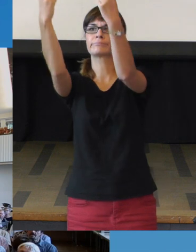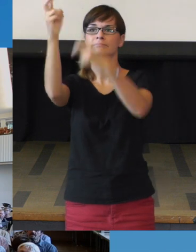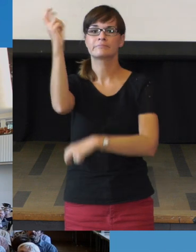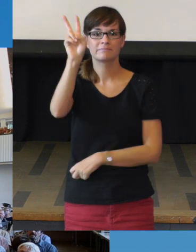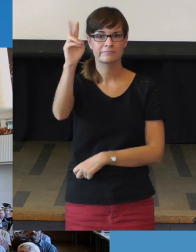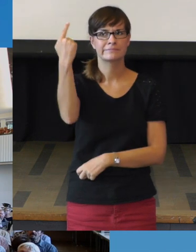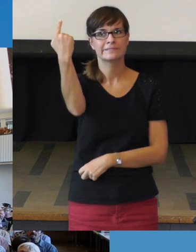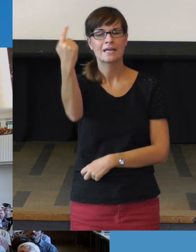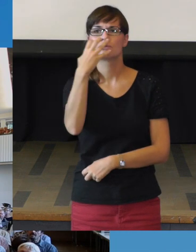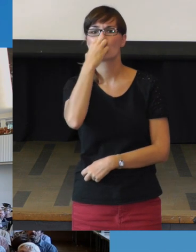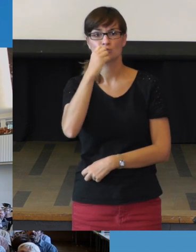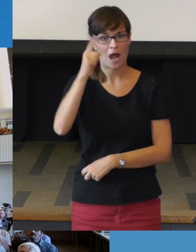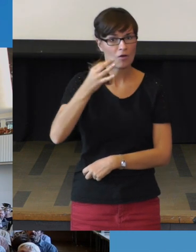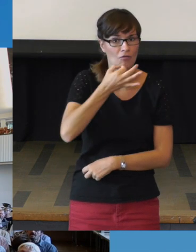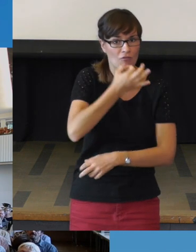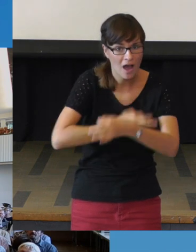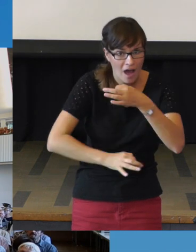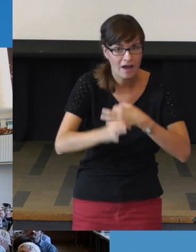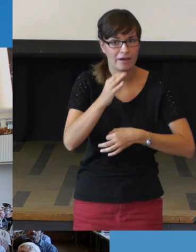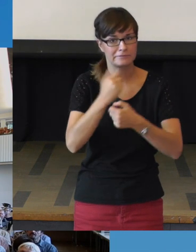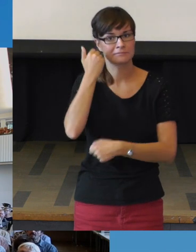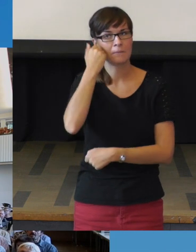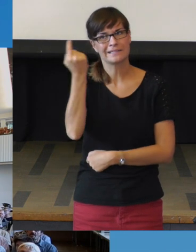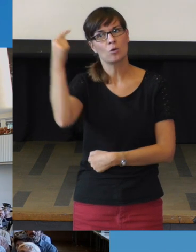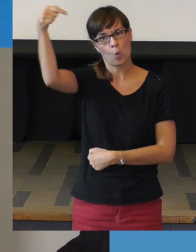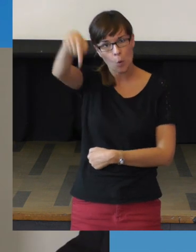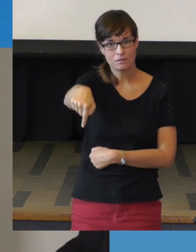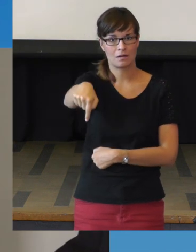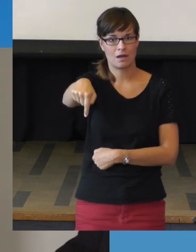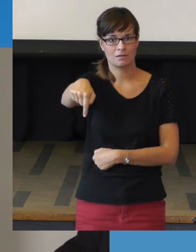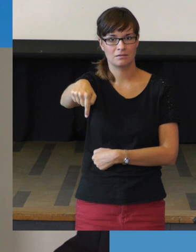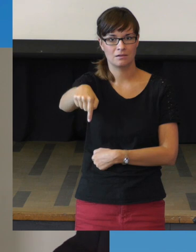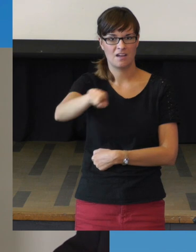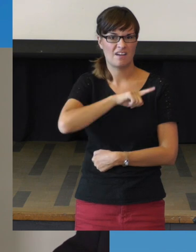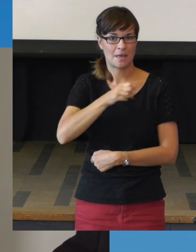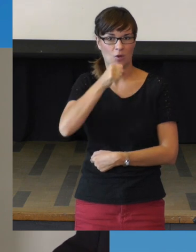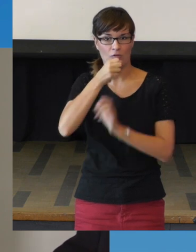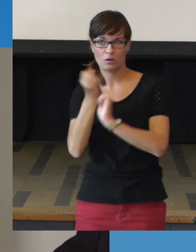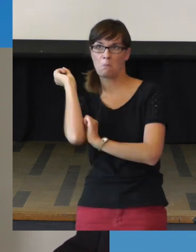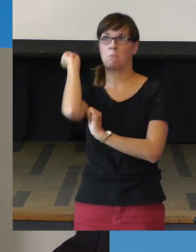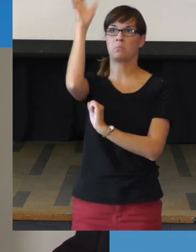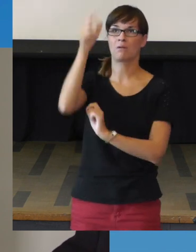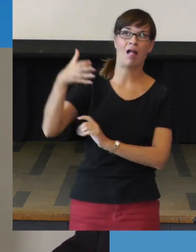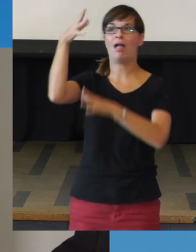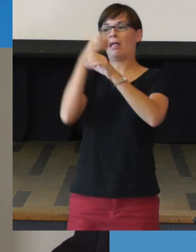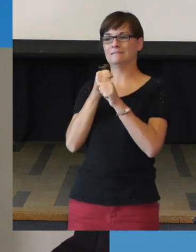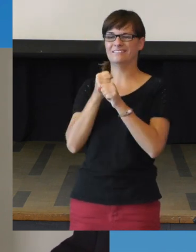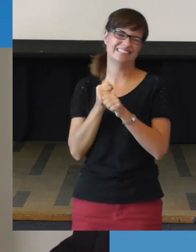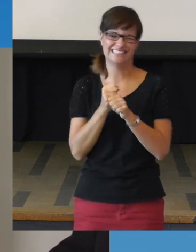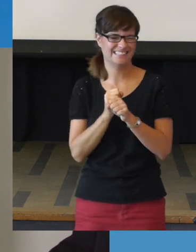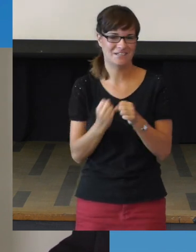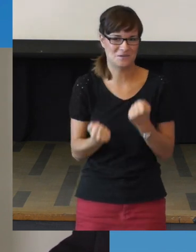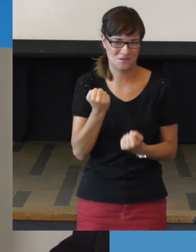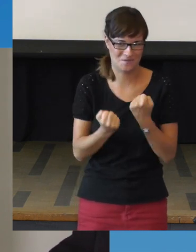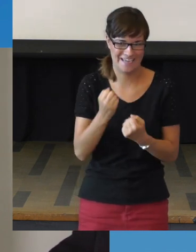vielleicht die Gelegenheit, wenn sie eine Frage haben wollen, auch runterkommen, denn mit dem Hochwerfen des Mikrofons ist das ein bisschen schwierig.